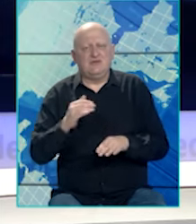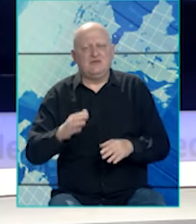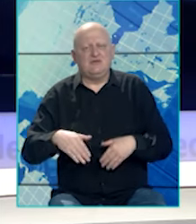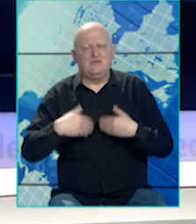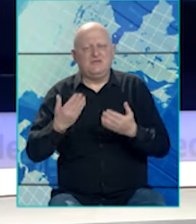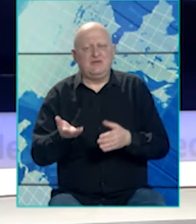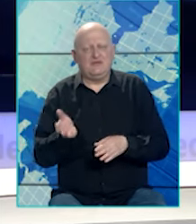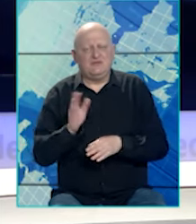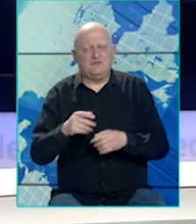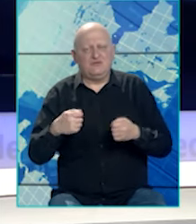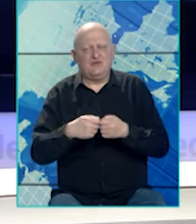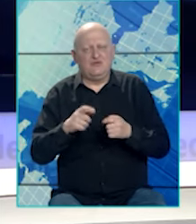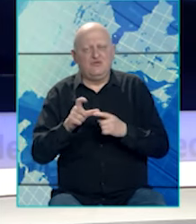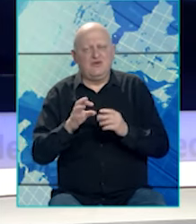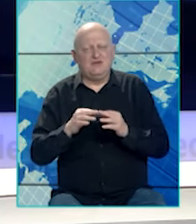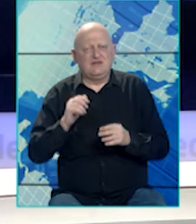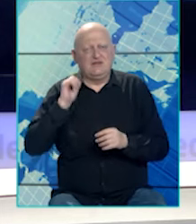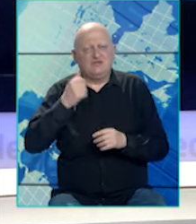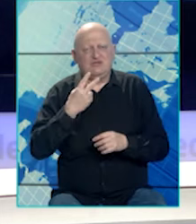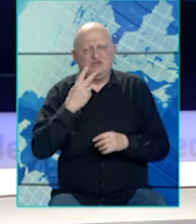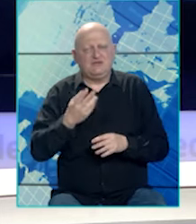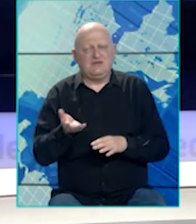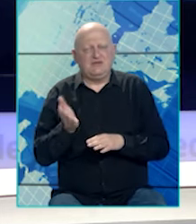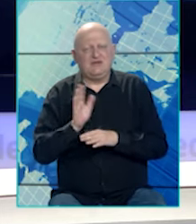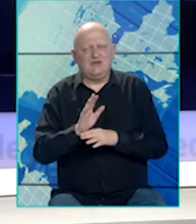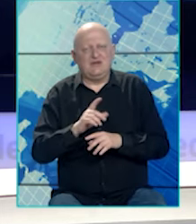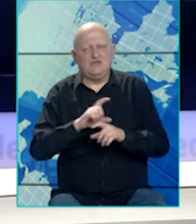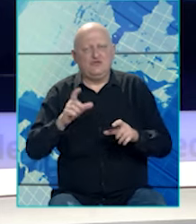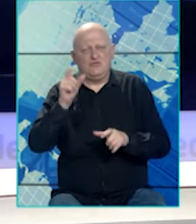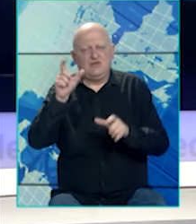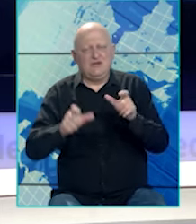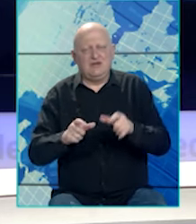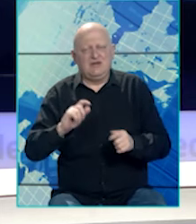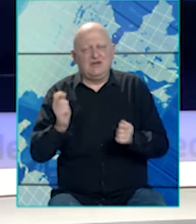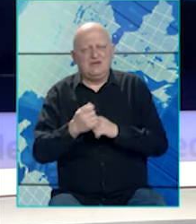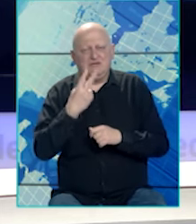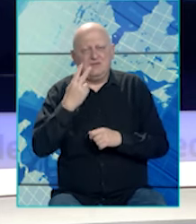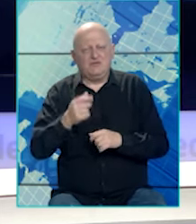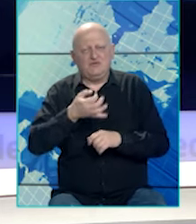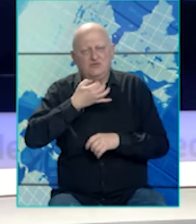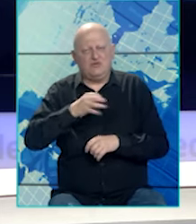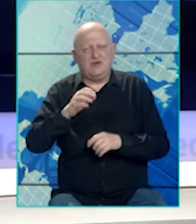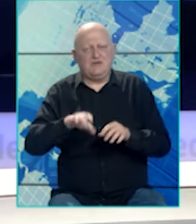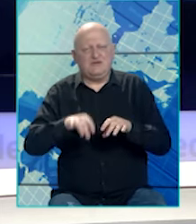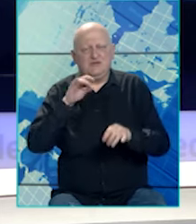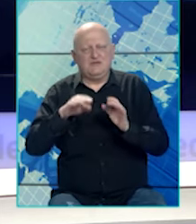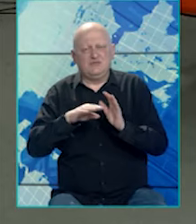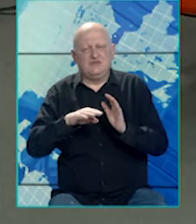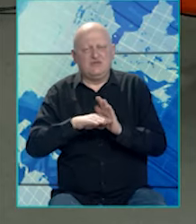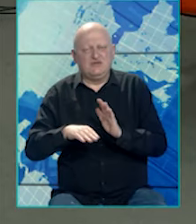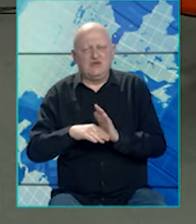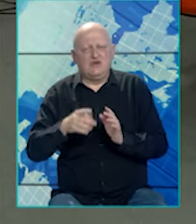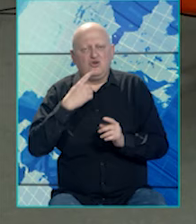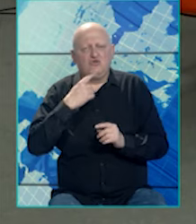državnom parlamentu. Prijedlog zastupnika kluba SDA sutra će razmatrati delegati u Domu naroda. Izmjene predviđaju unapređenje